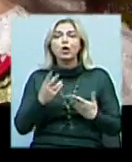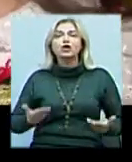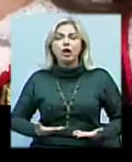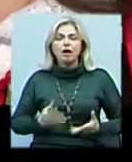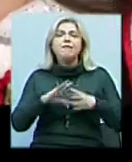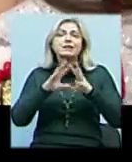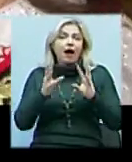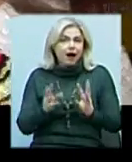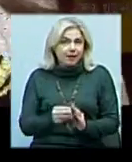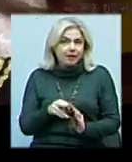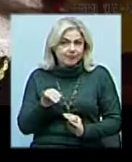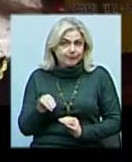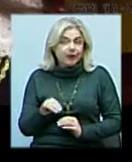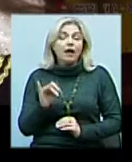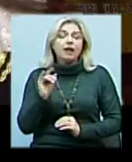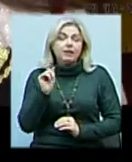взагалі.